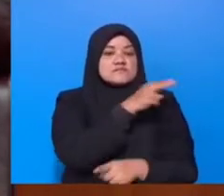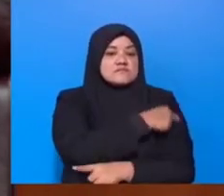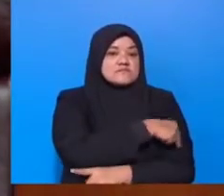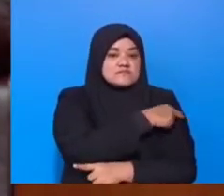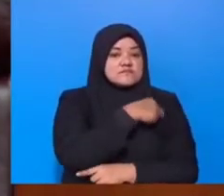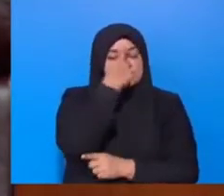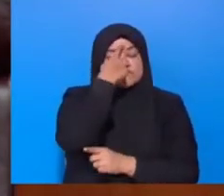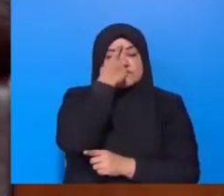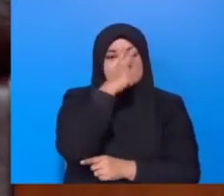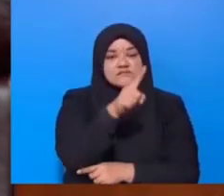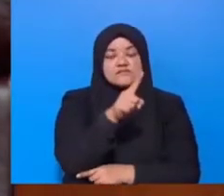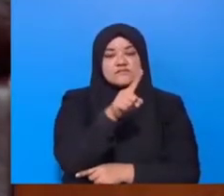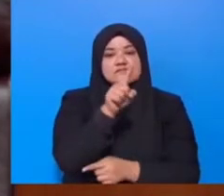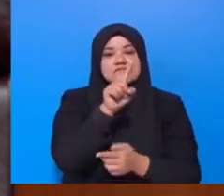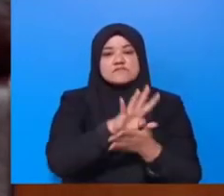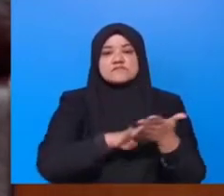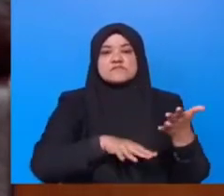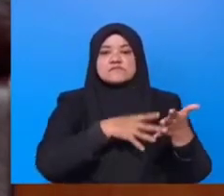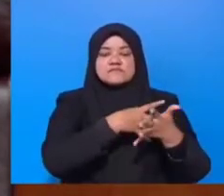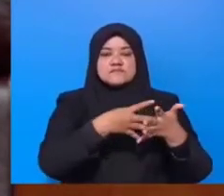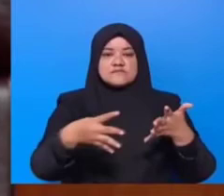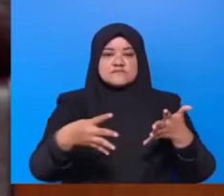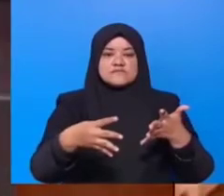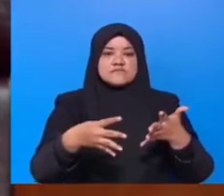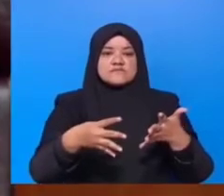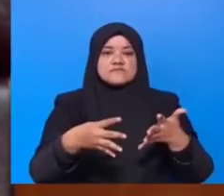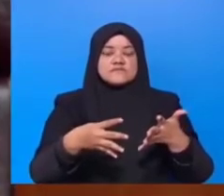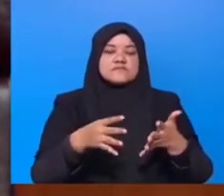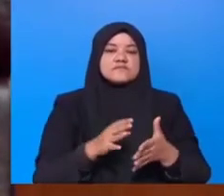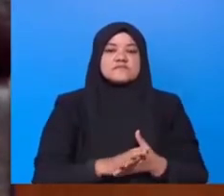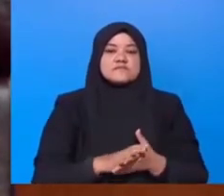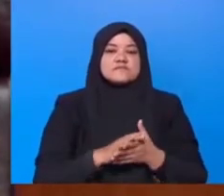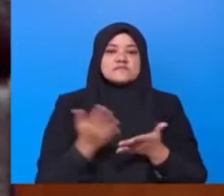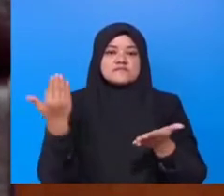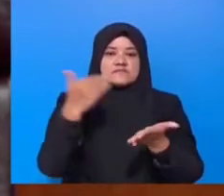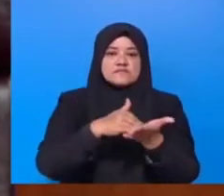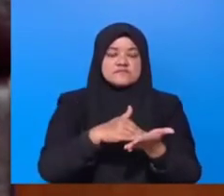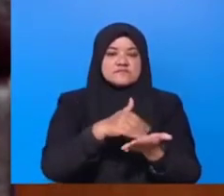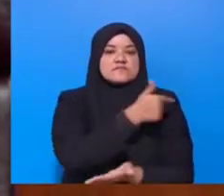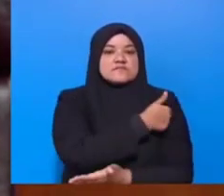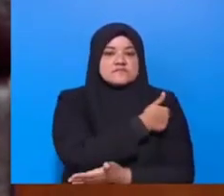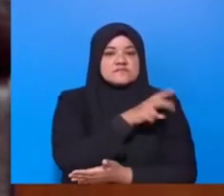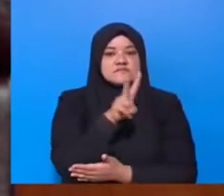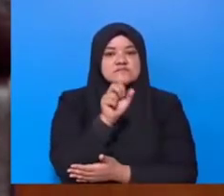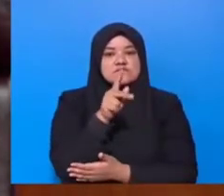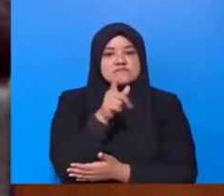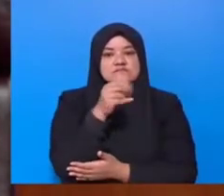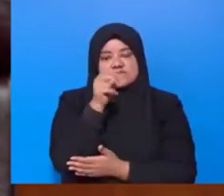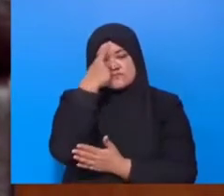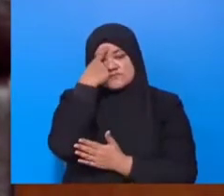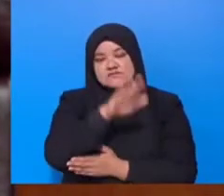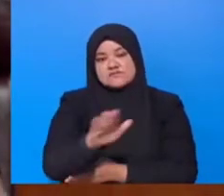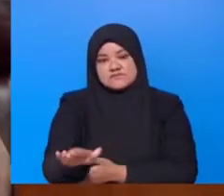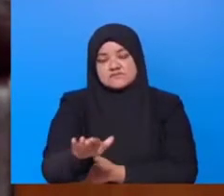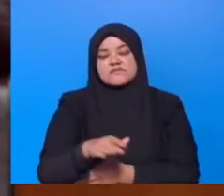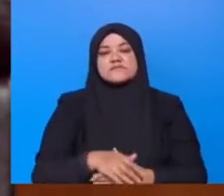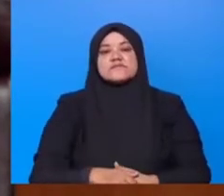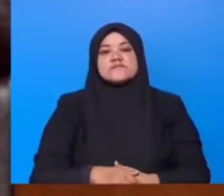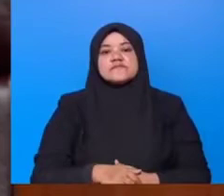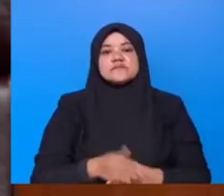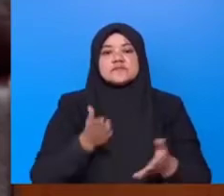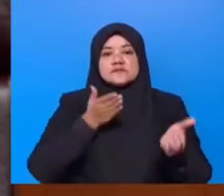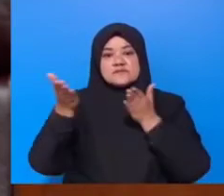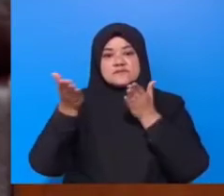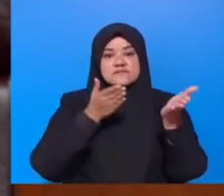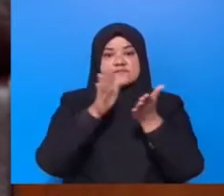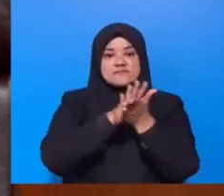untuk genjot penjualan Hai semula suntikan vaksin pada tanah-tanah jumatan